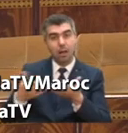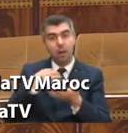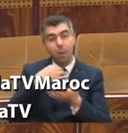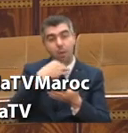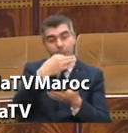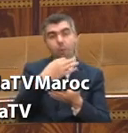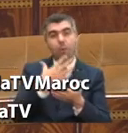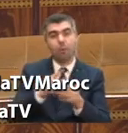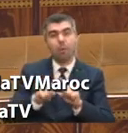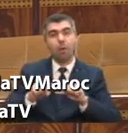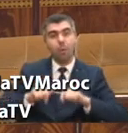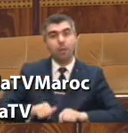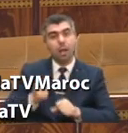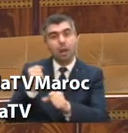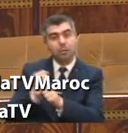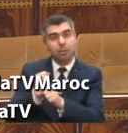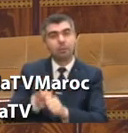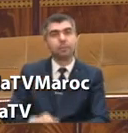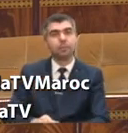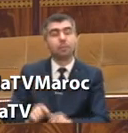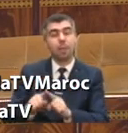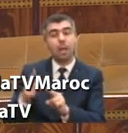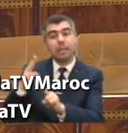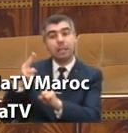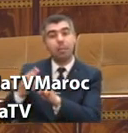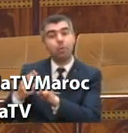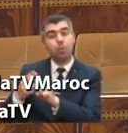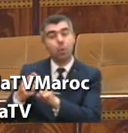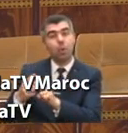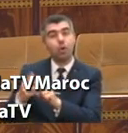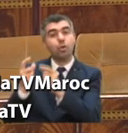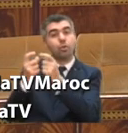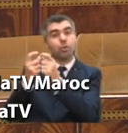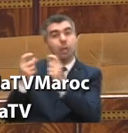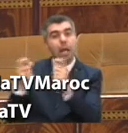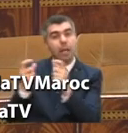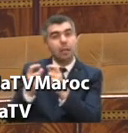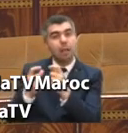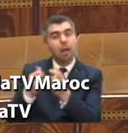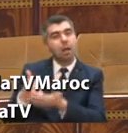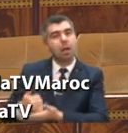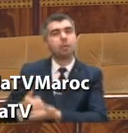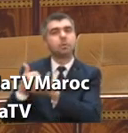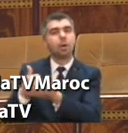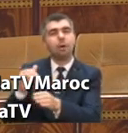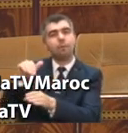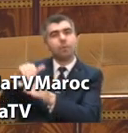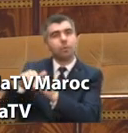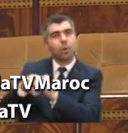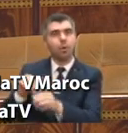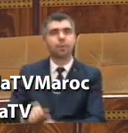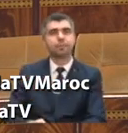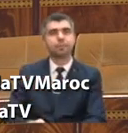الوزير الإعلان فوراً عن أسماء هذه المقاولات التي استفادت من هذا الصندوق